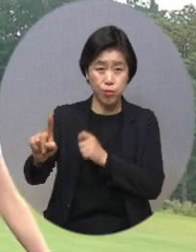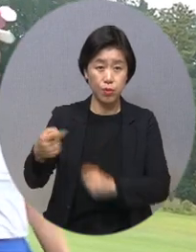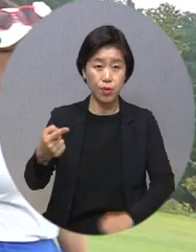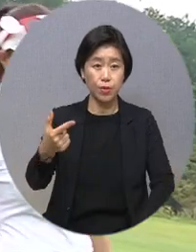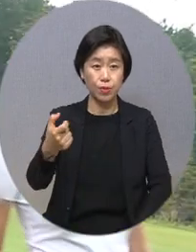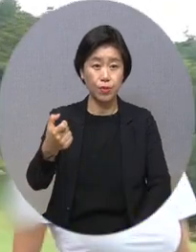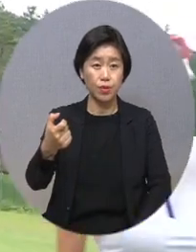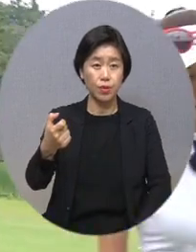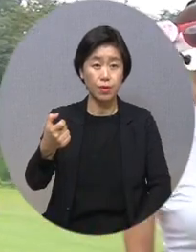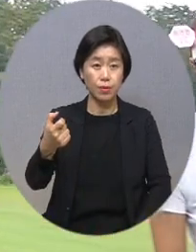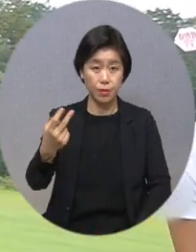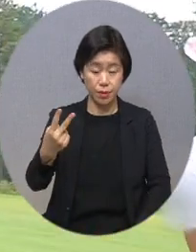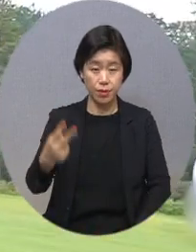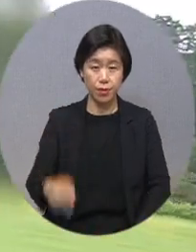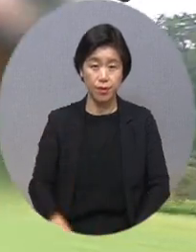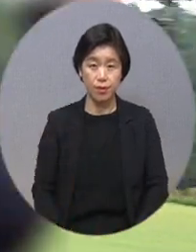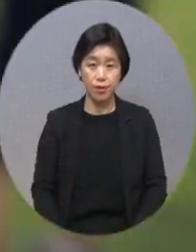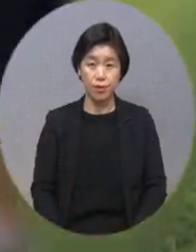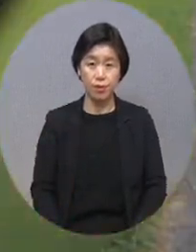근데 나.